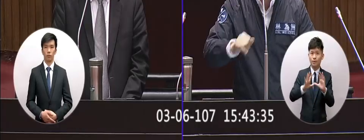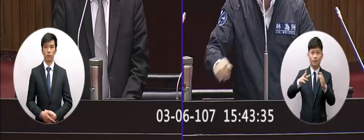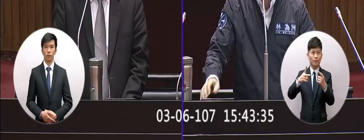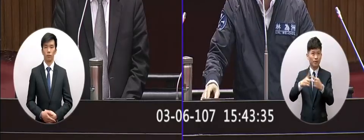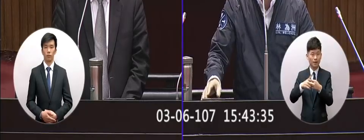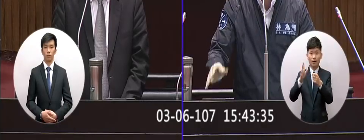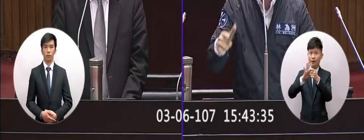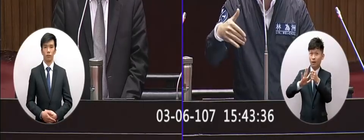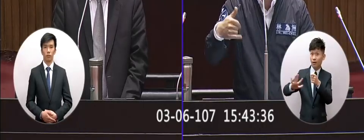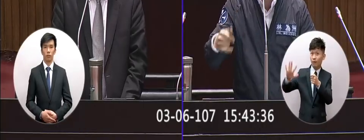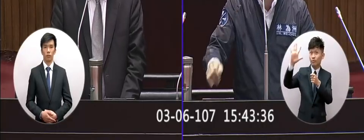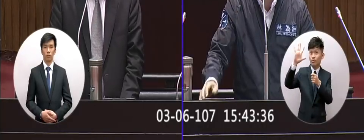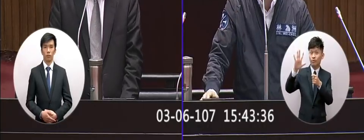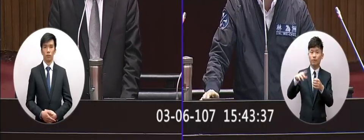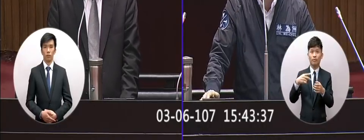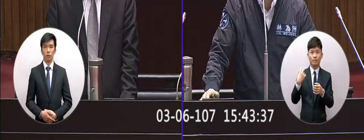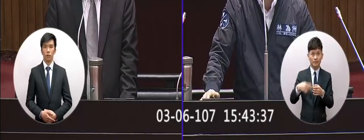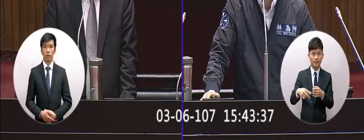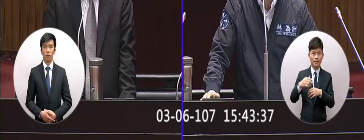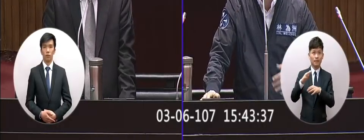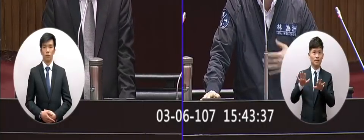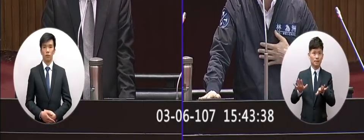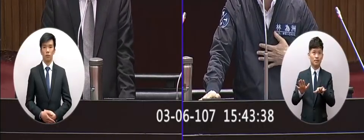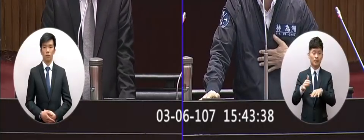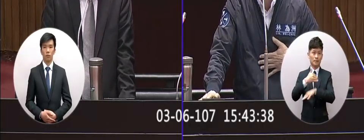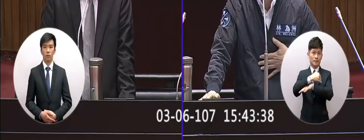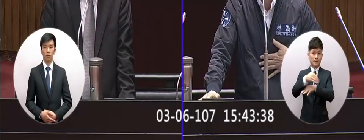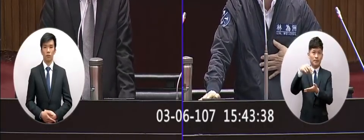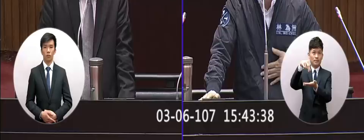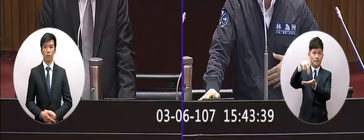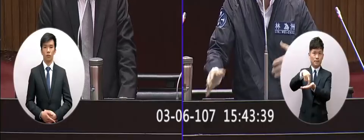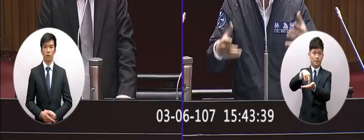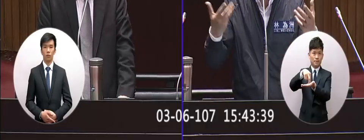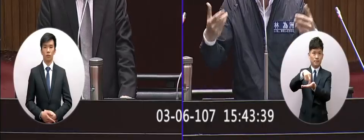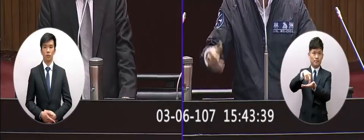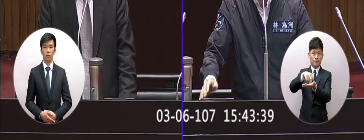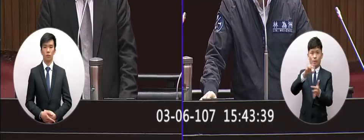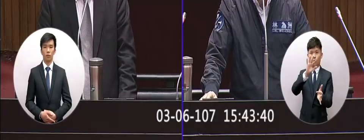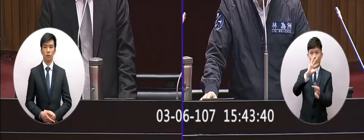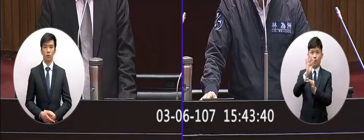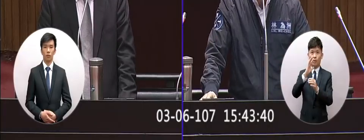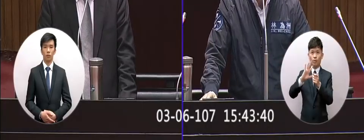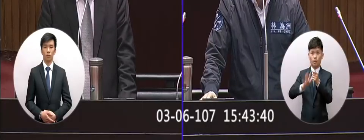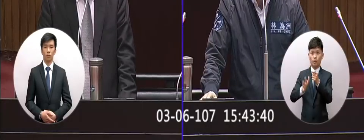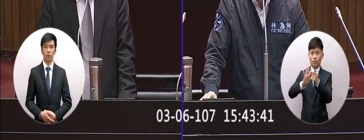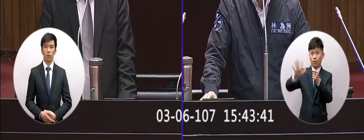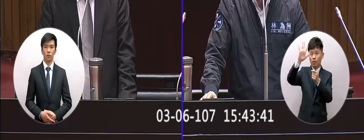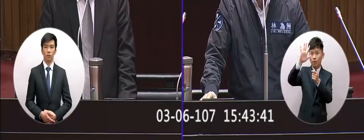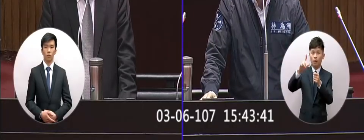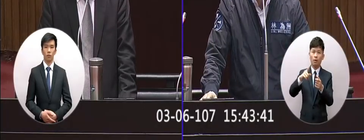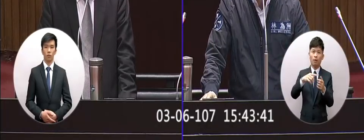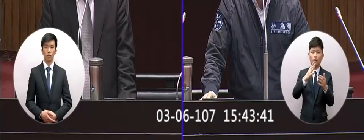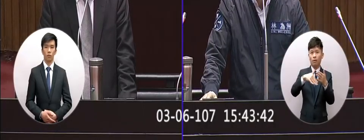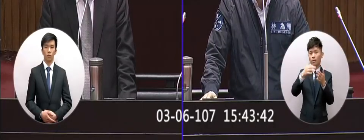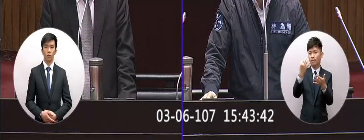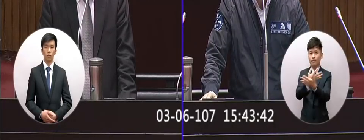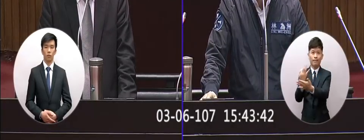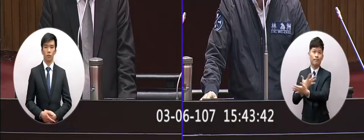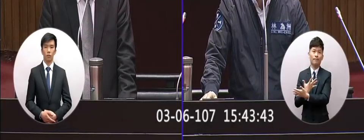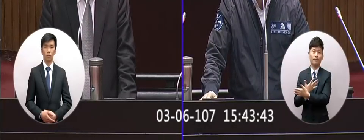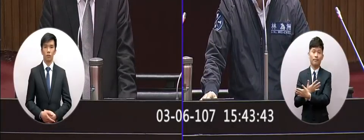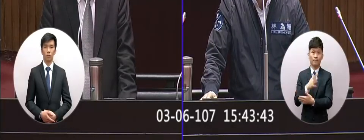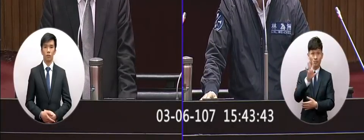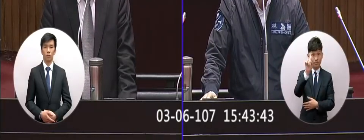包括高中，现在有县立的高中嘛，完全中学也是都不足。那 就有一个国